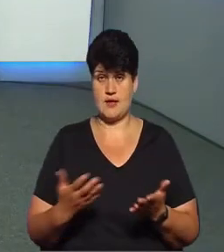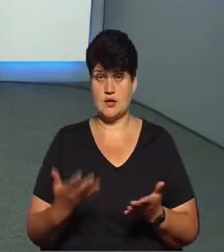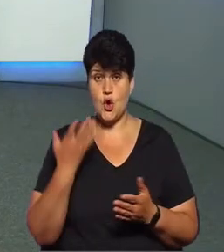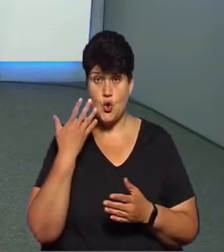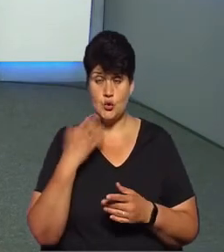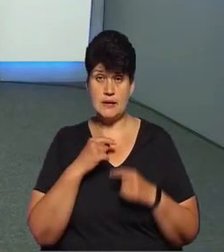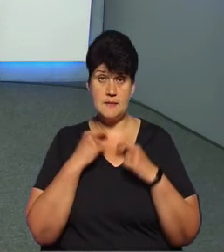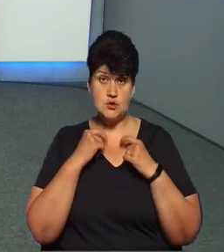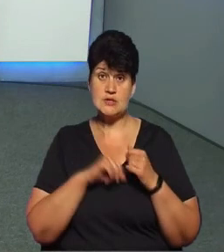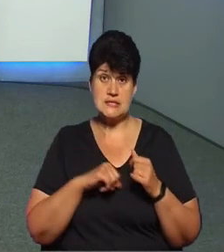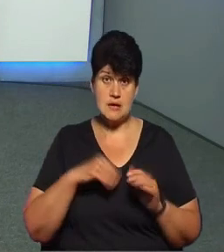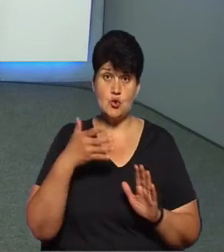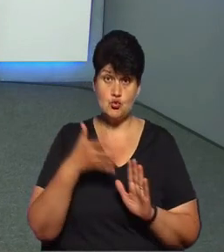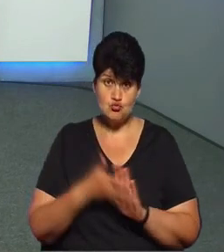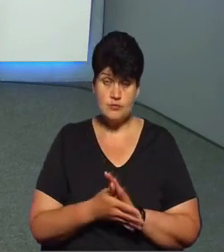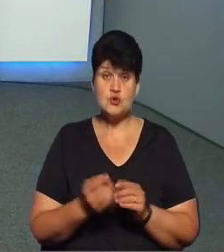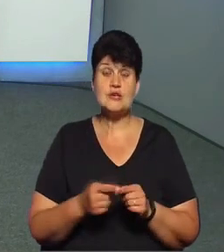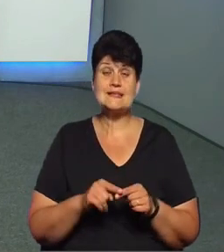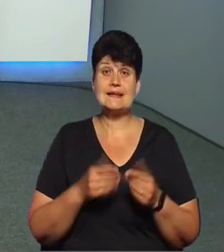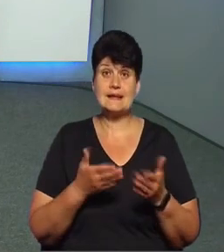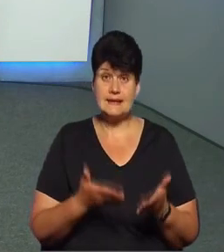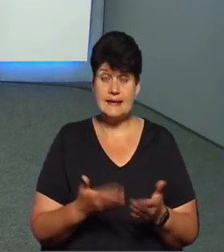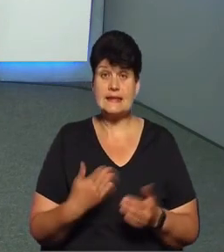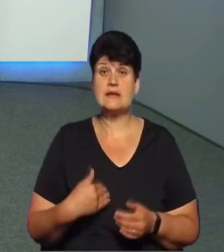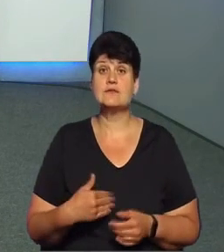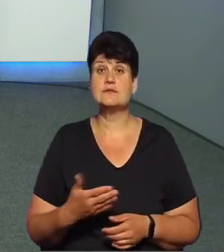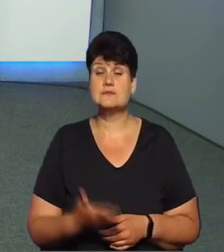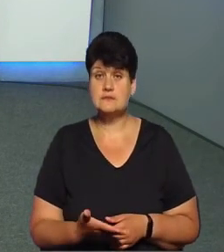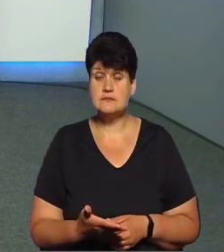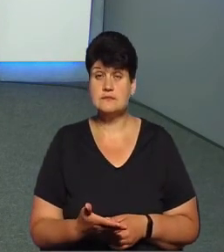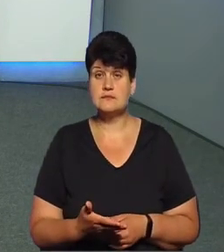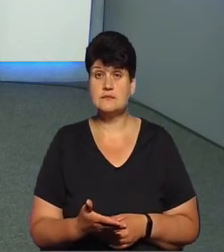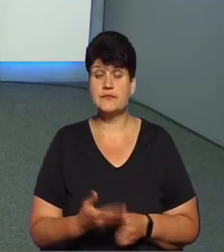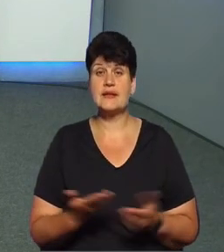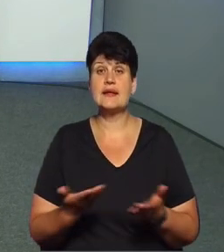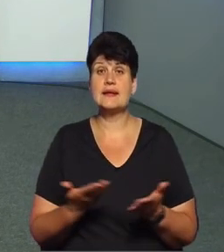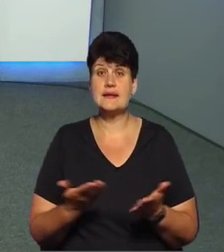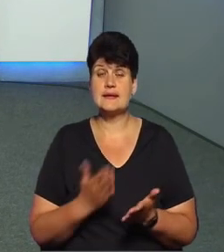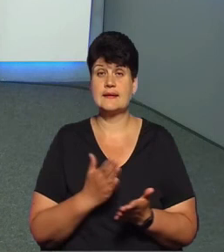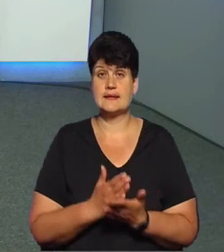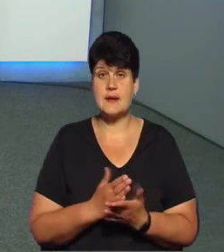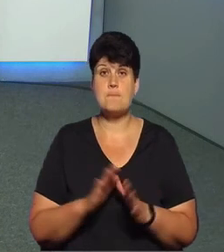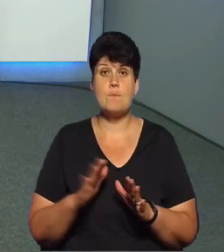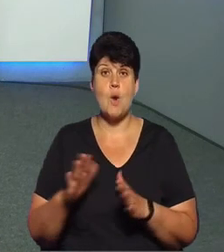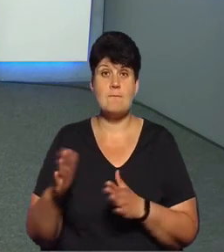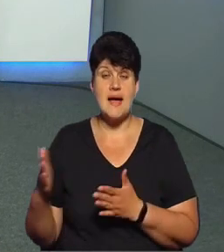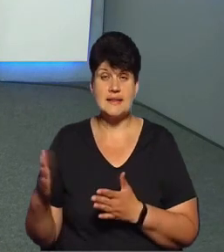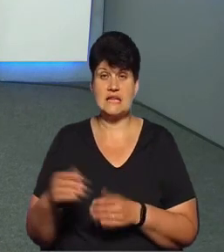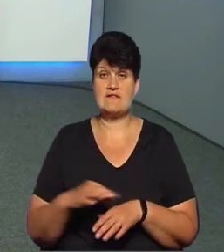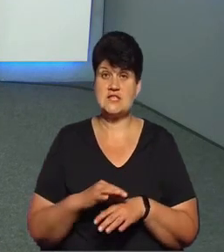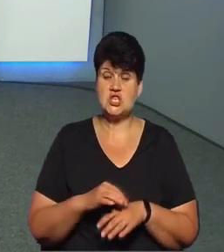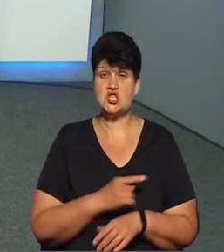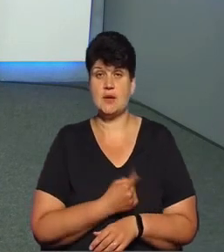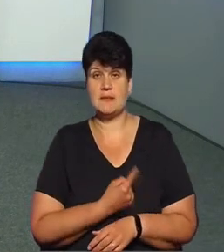ну, що це таке, для чого воно і які за цим стоять моменти фізичні, медичні і так далі. Тобто